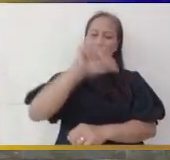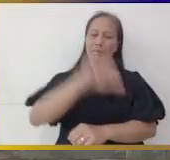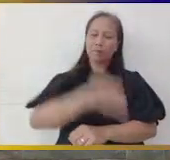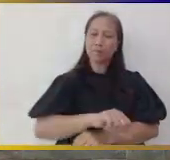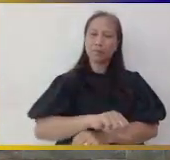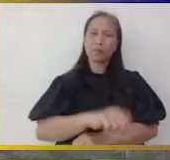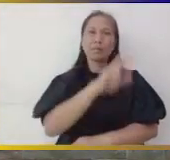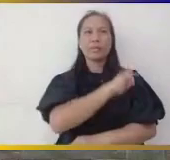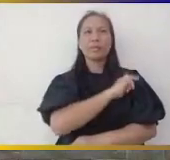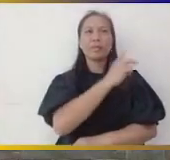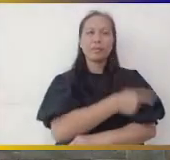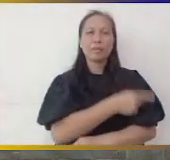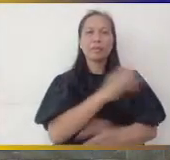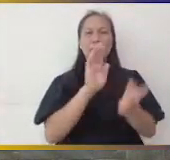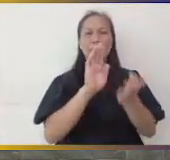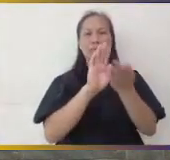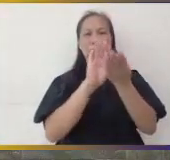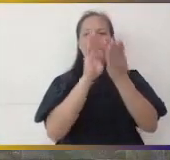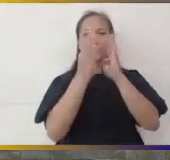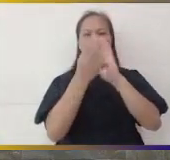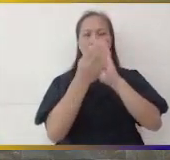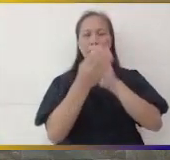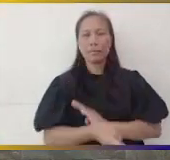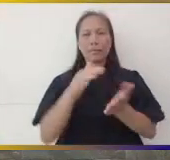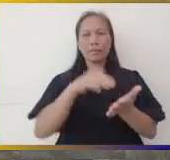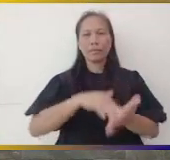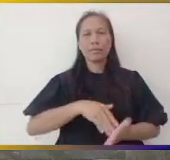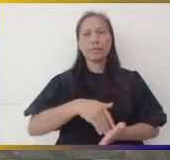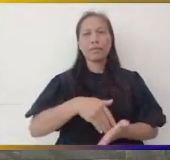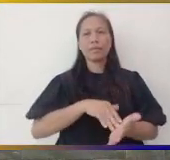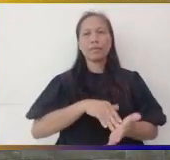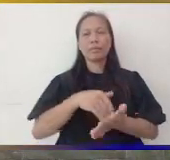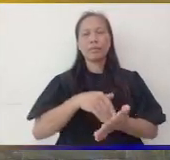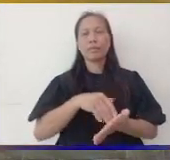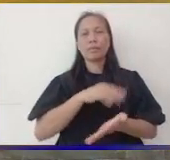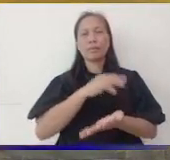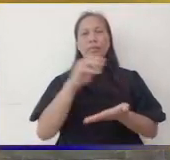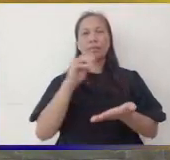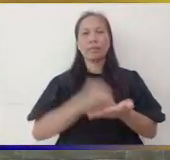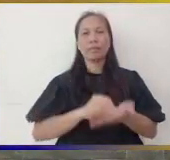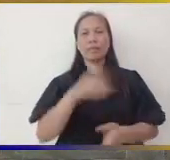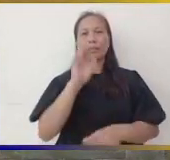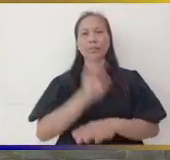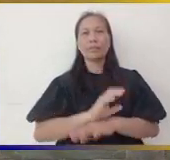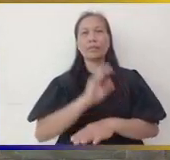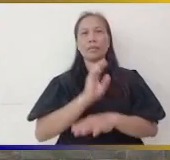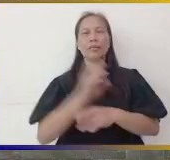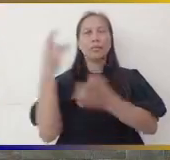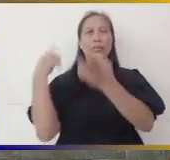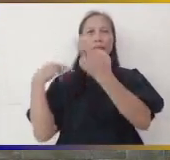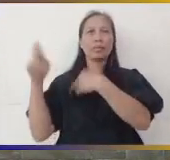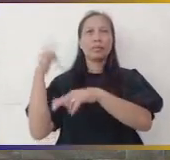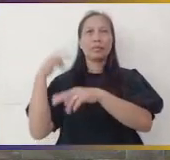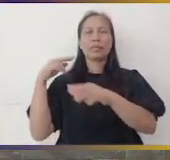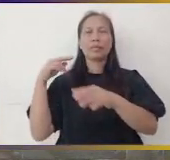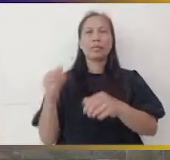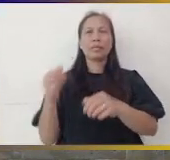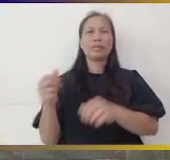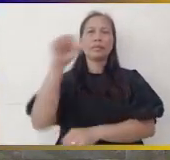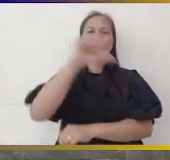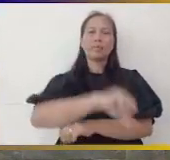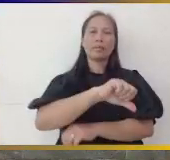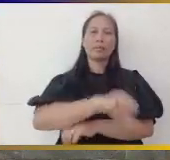ay nagsimula na rin at the ending stage ng Medieval church history ay bumabagsak na rin yyung kanilang